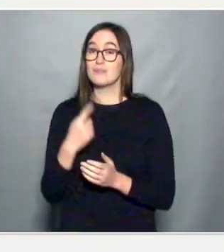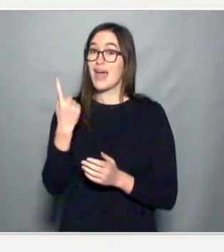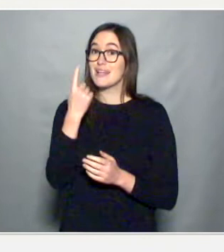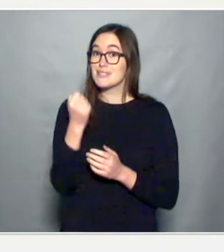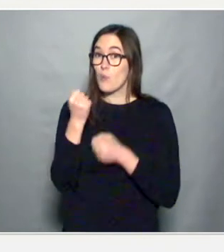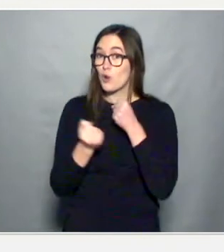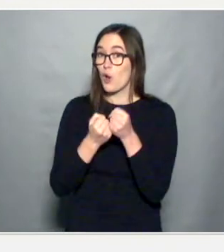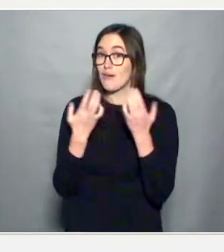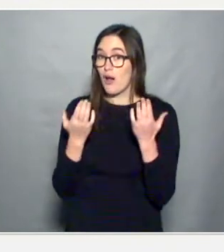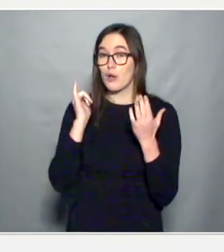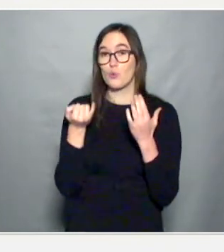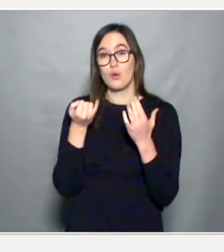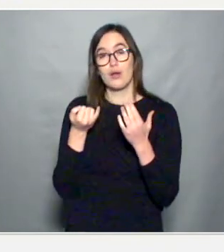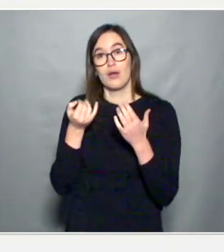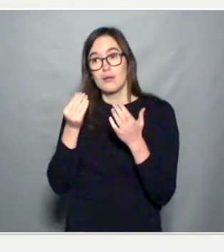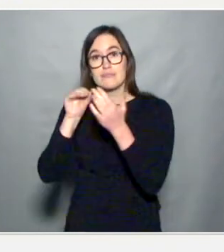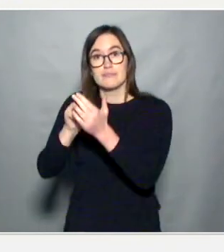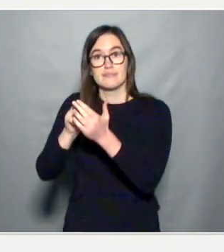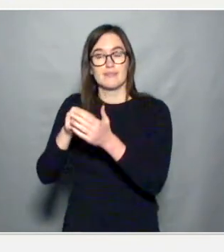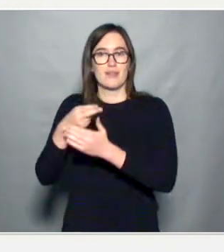det är att fylla i en